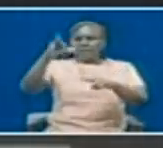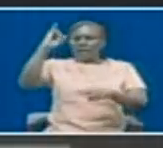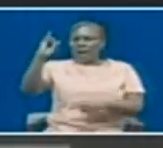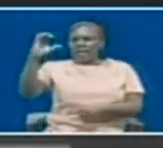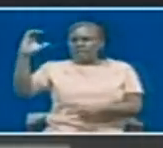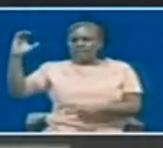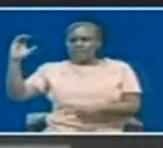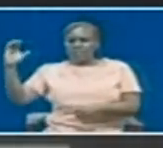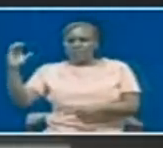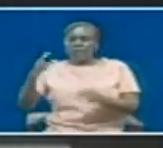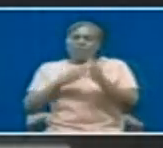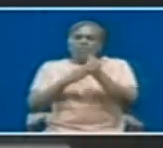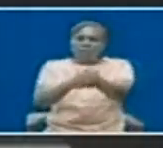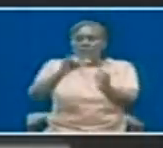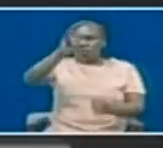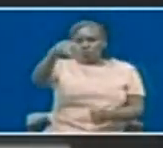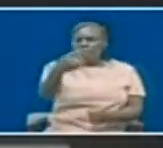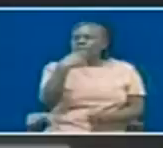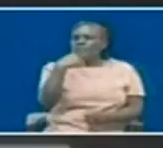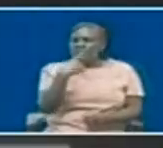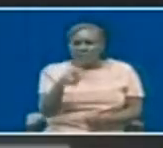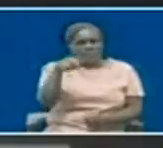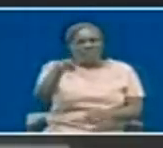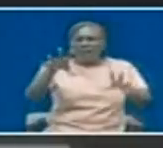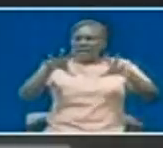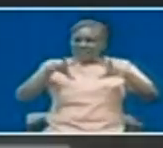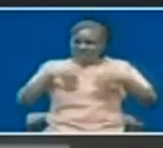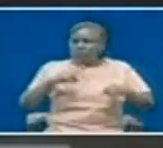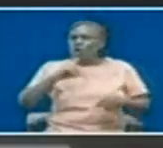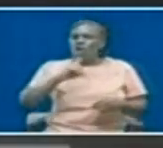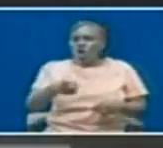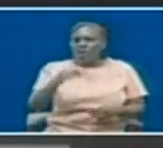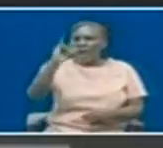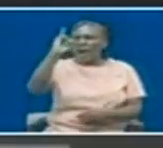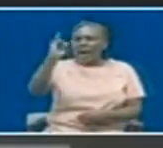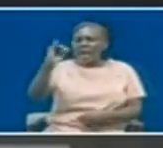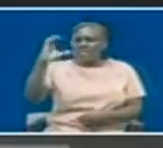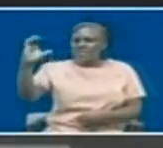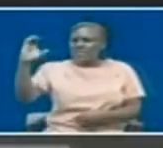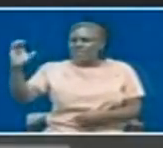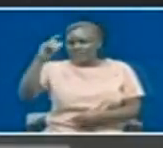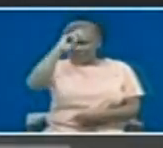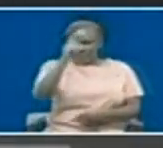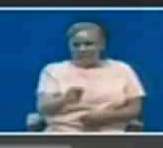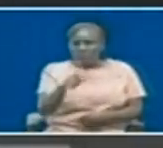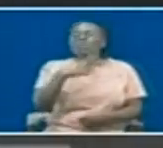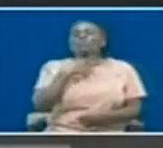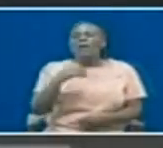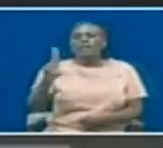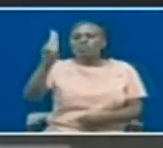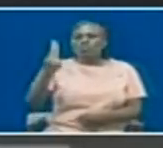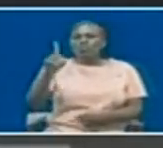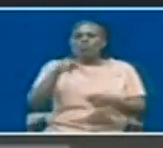yake. Viongozi wa Jubilee hata hivyo wamesema hawatakubali agizo la majaji wa ICC la kumtaka